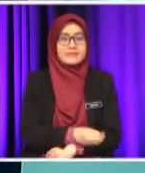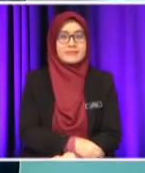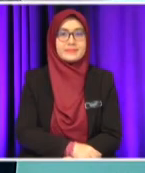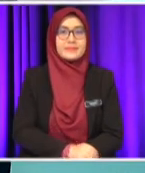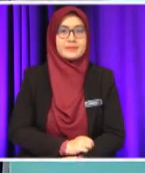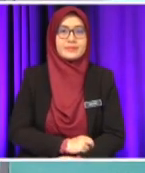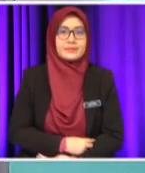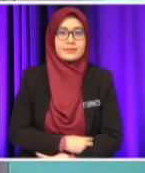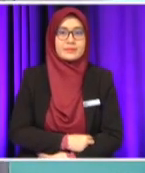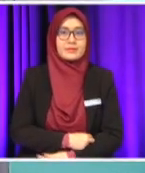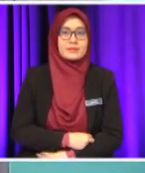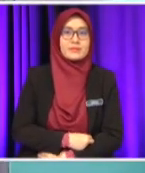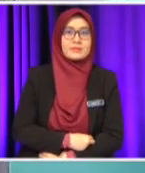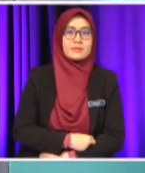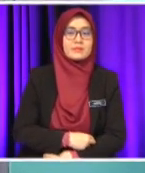Lily